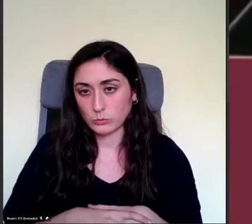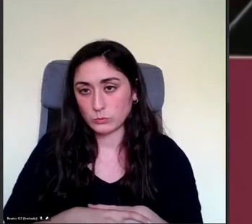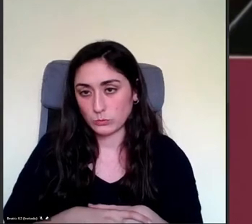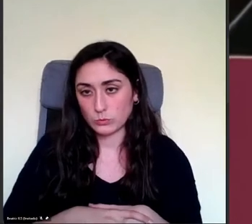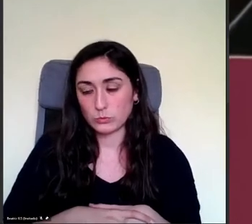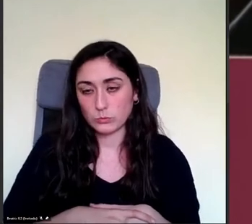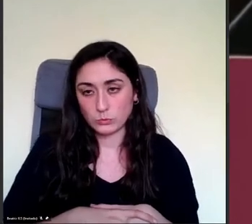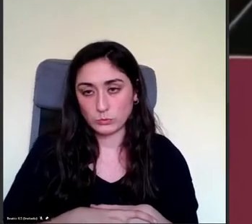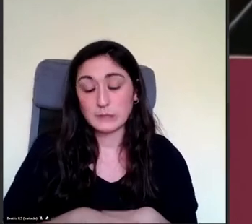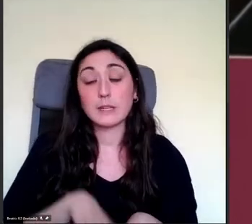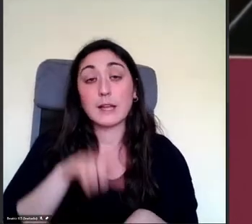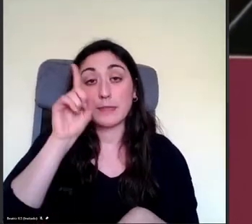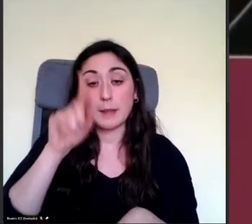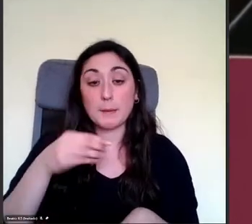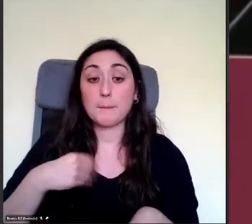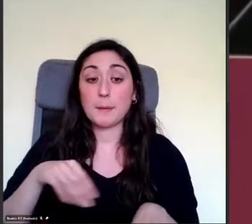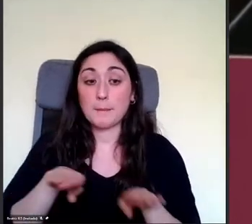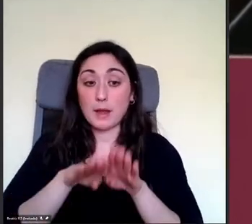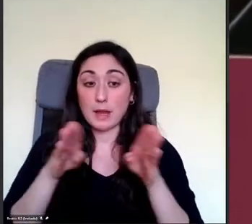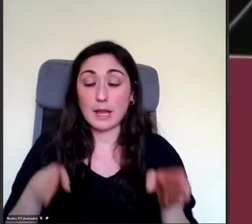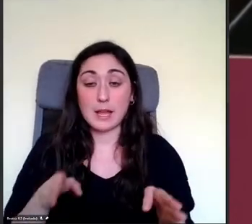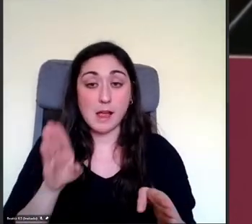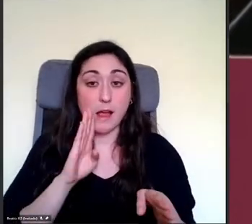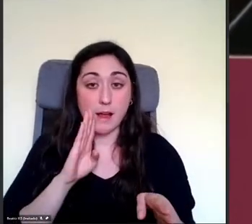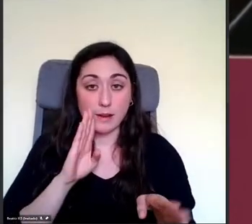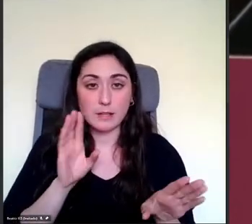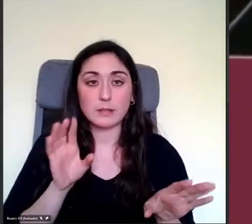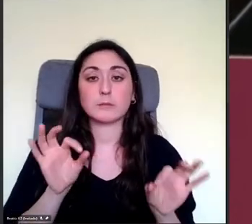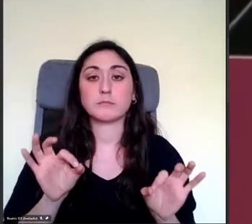També en aquesta taula vàrem tenir una aportació